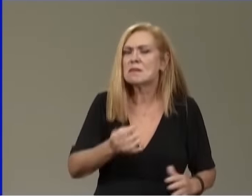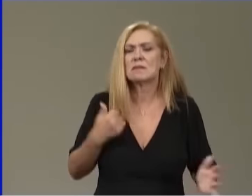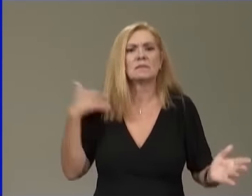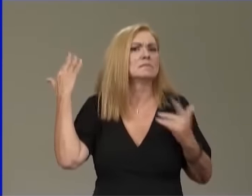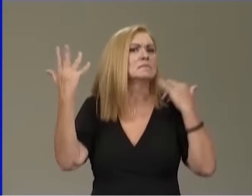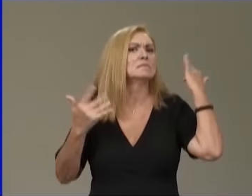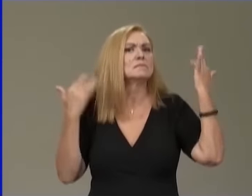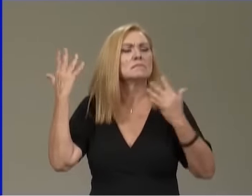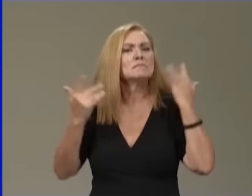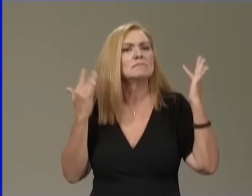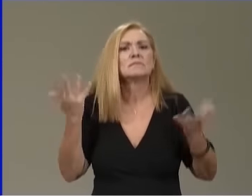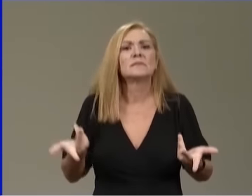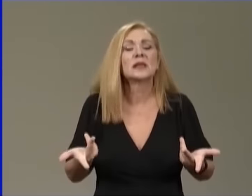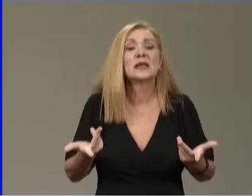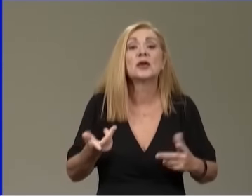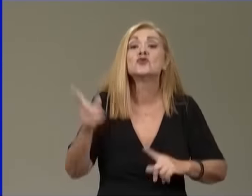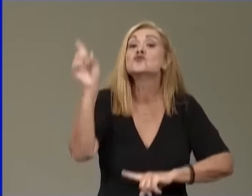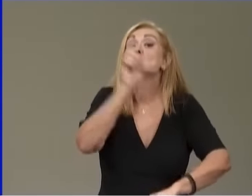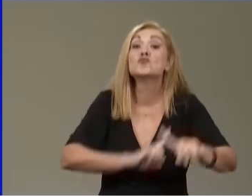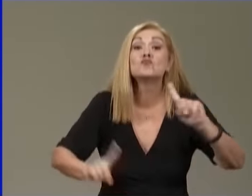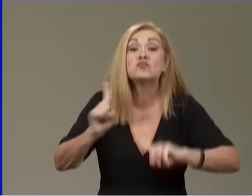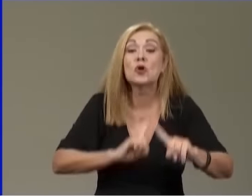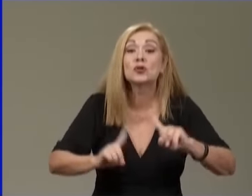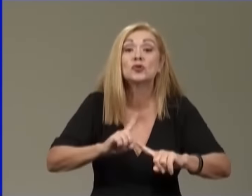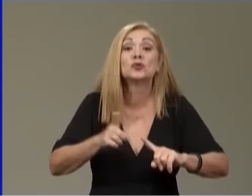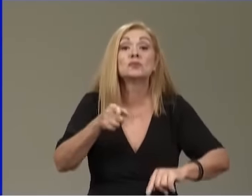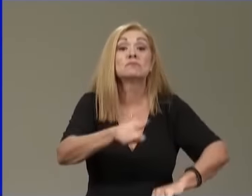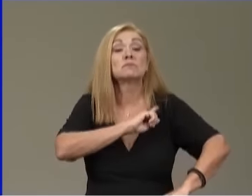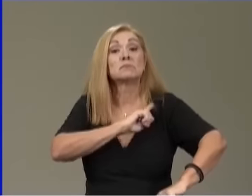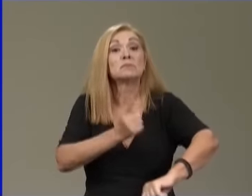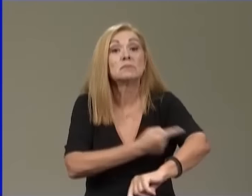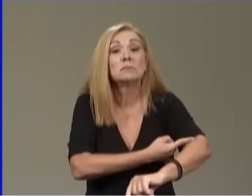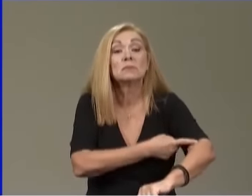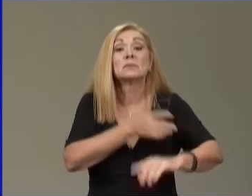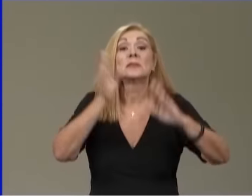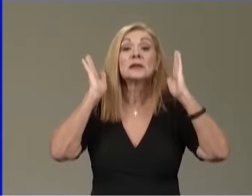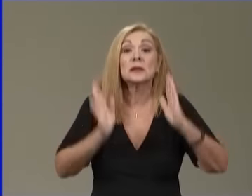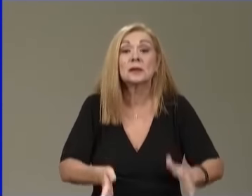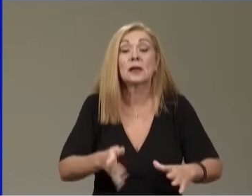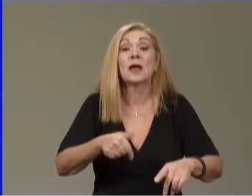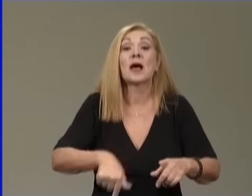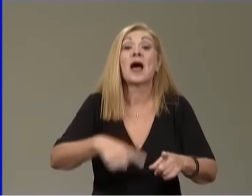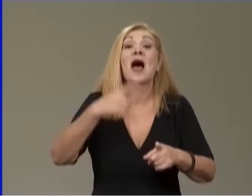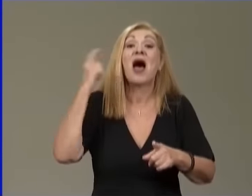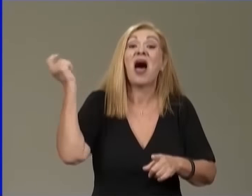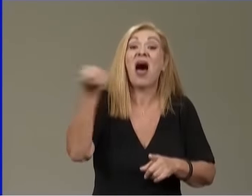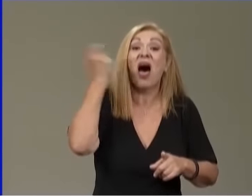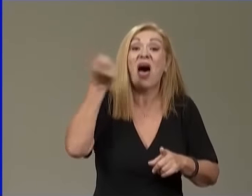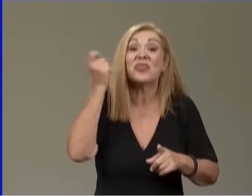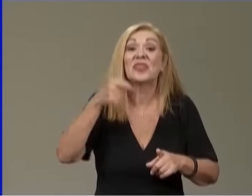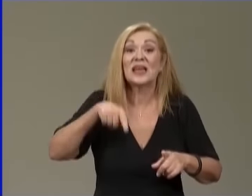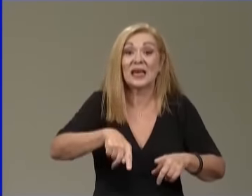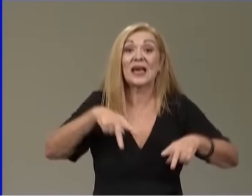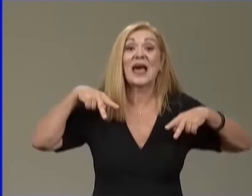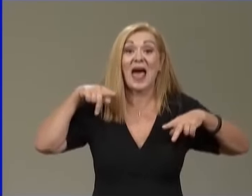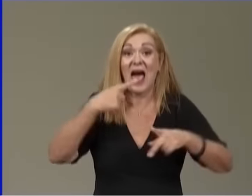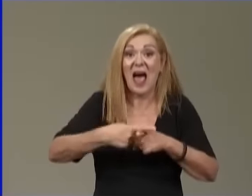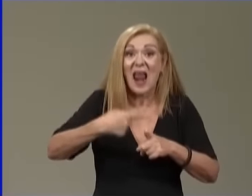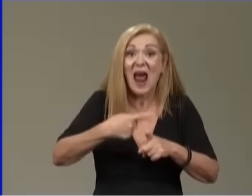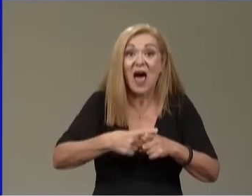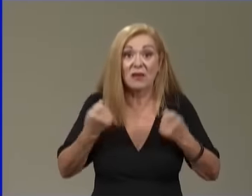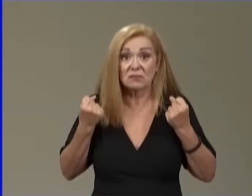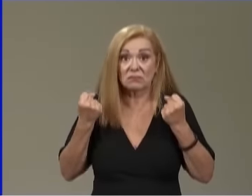ποιο χέρι είναι άραγε ικανό να κρατήσει σταθερό το τιμόνι του εθνικού σκάφους, αν όχι αυτό